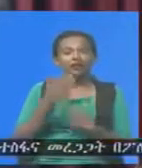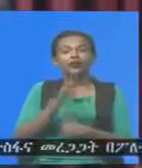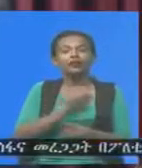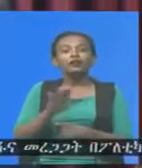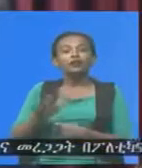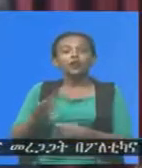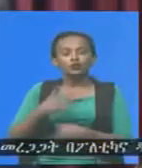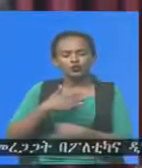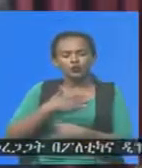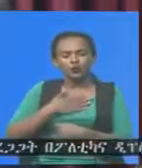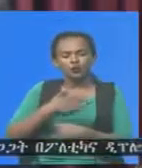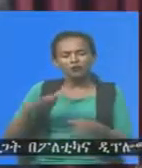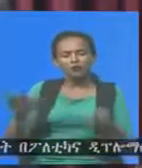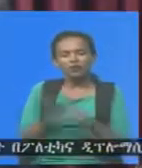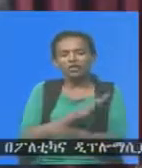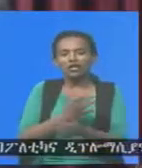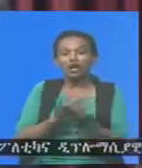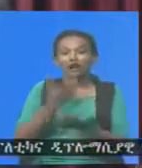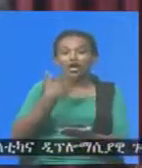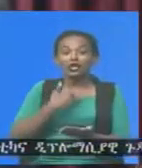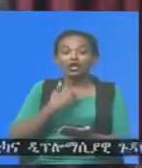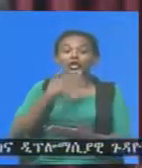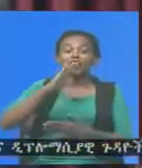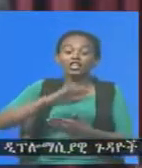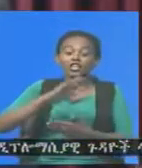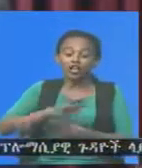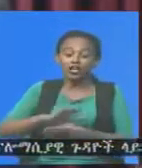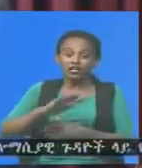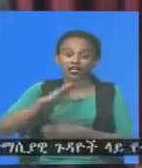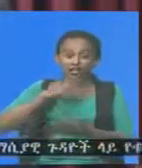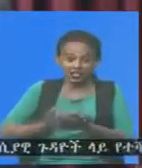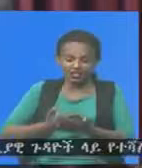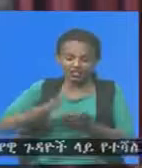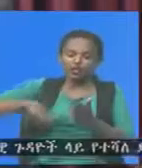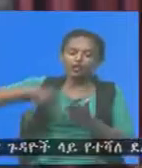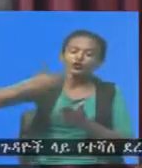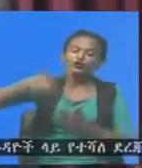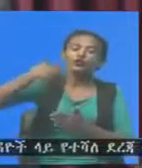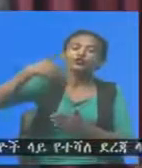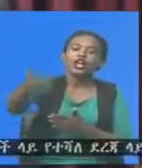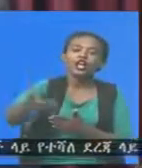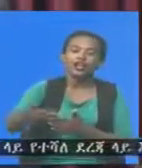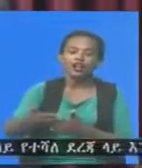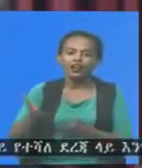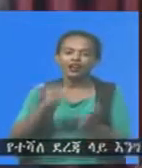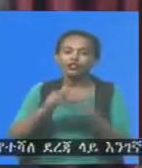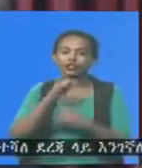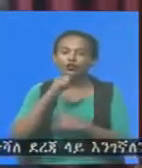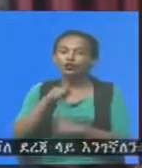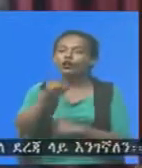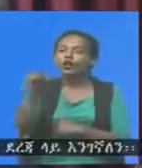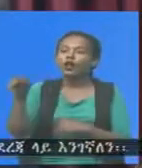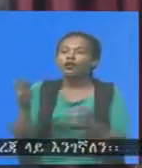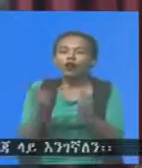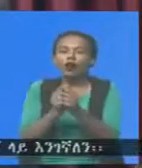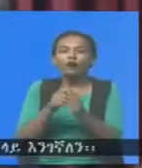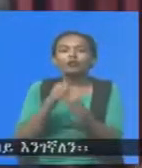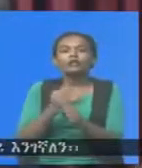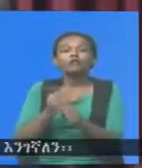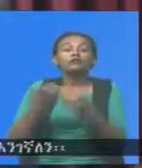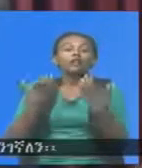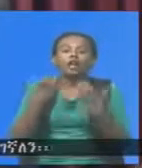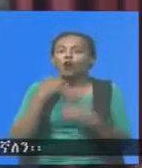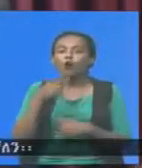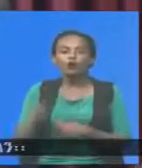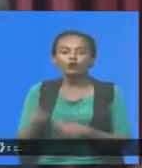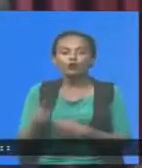ለልጆቼም በቂ ሀብት አለኝ የልጅ ልጆቼ እንዳይቸገሩ ከእናንተ ጋር መስራት ፈልጋለሁ አሉ። ሀገር